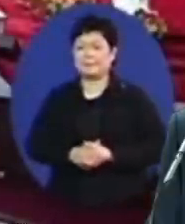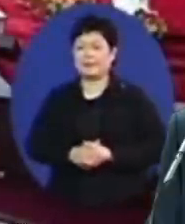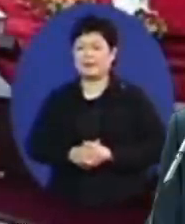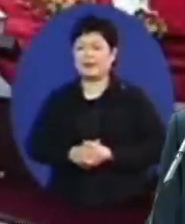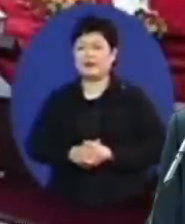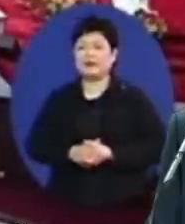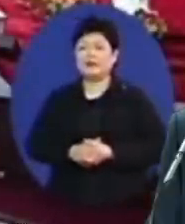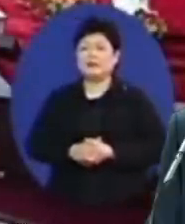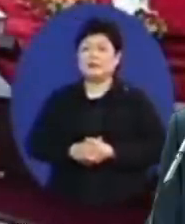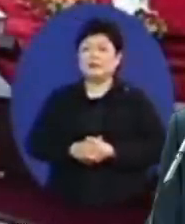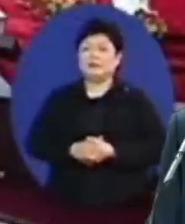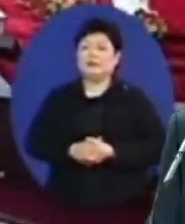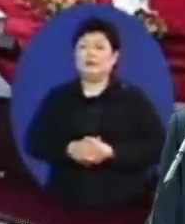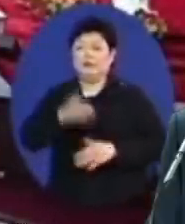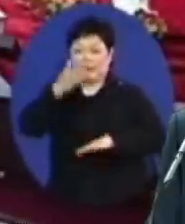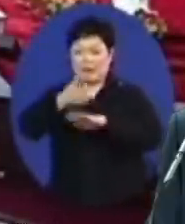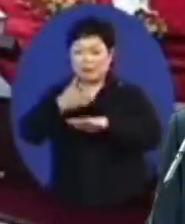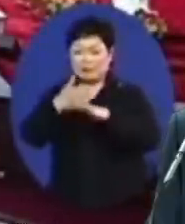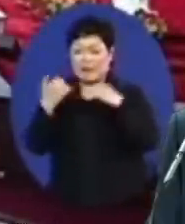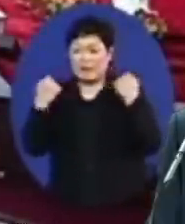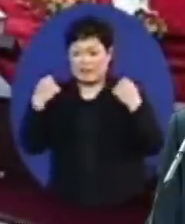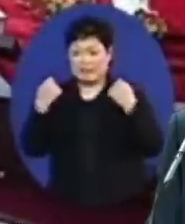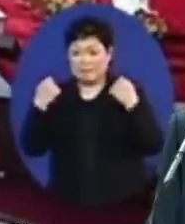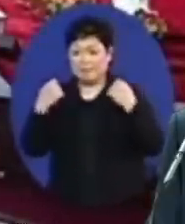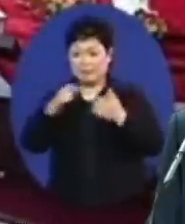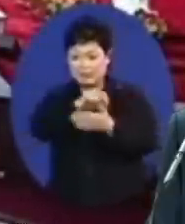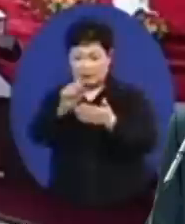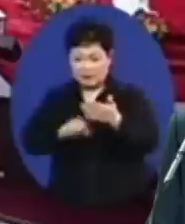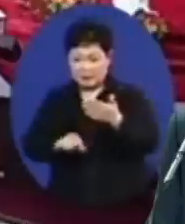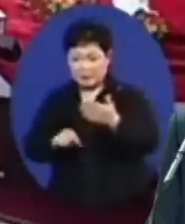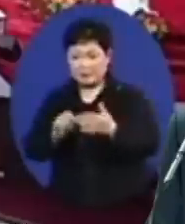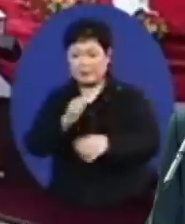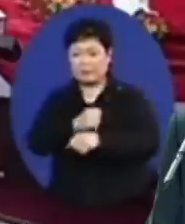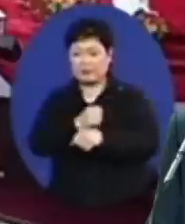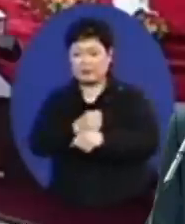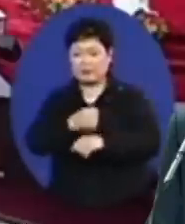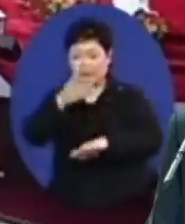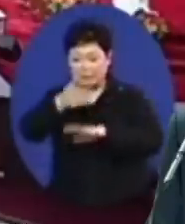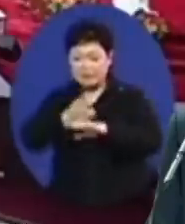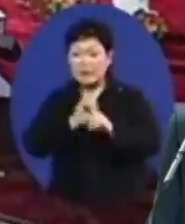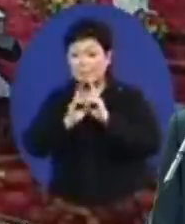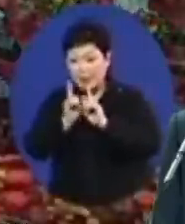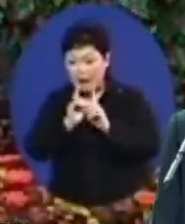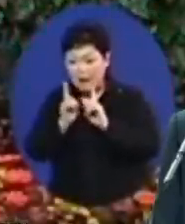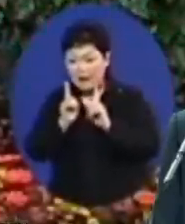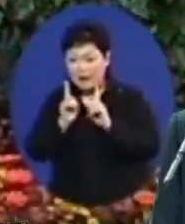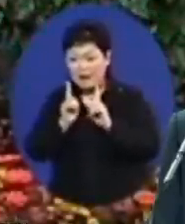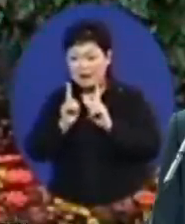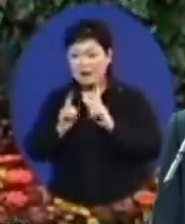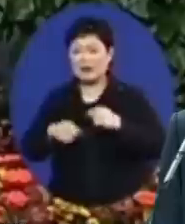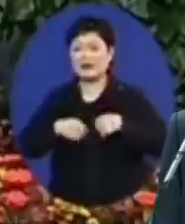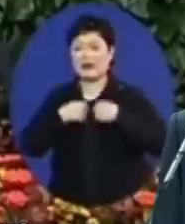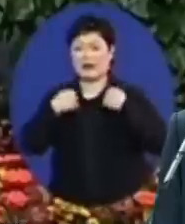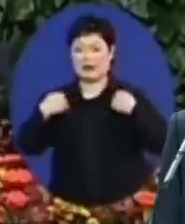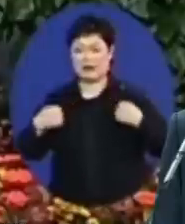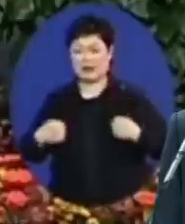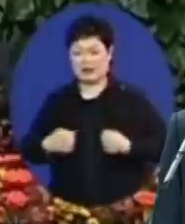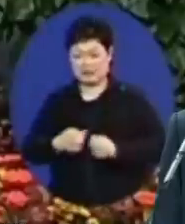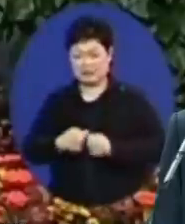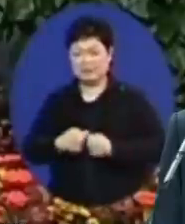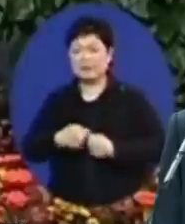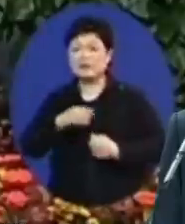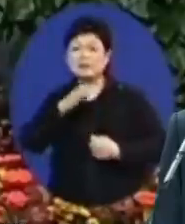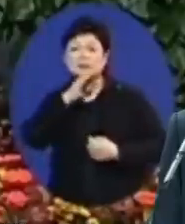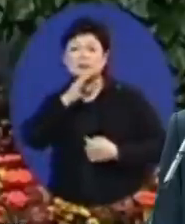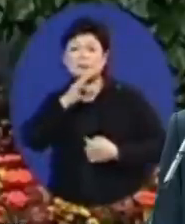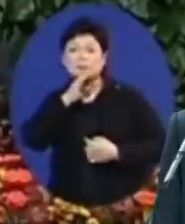데보라 빌 노빌이 쓴 감사의 힘에서 그는 우리가 감사합니다라는 말로 가슴이 움직여 기쁨을 느끼게